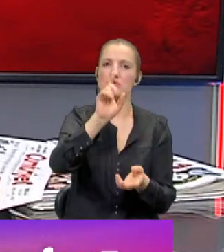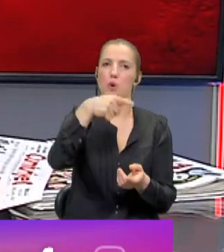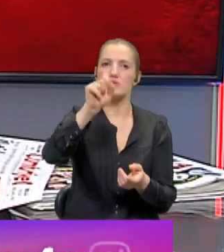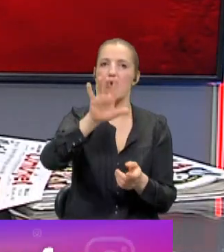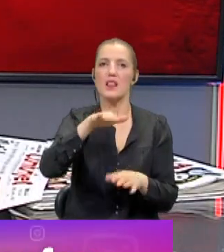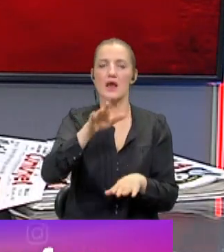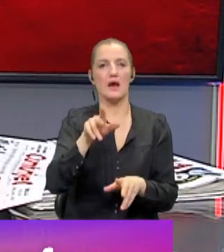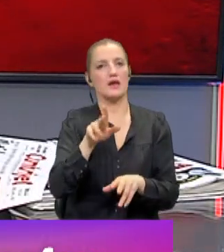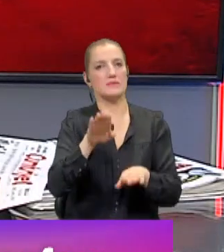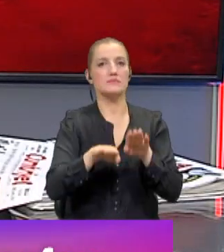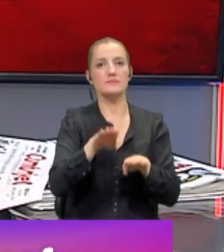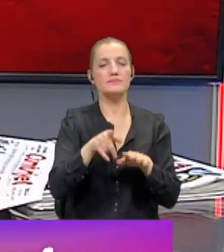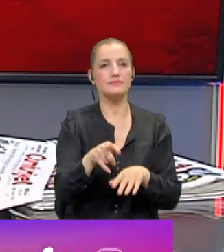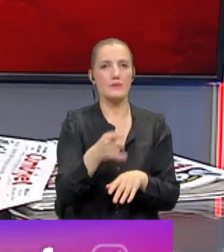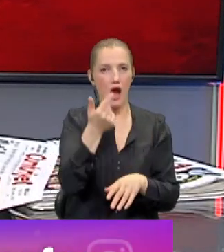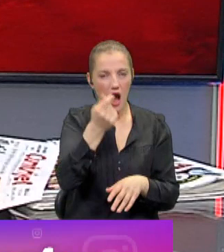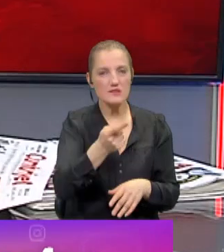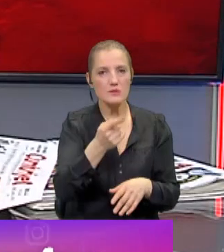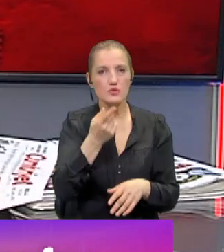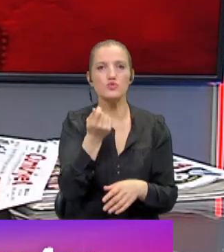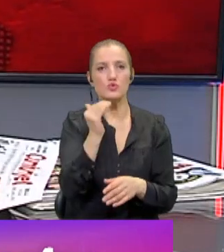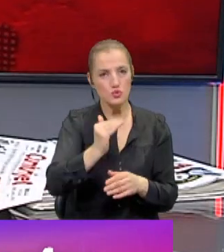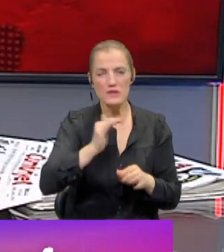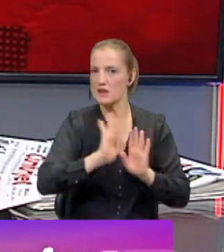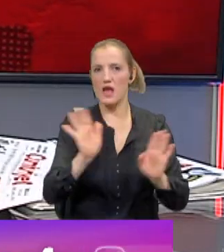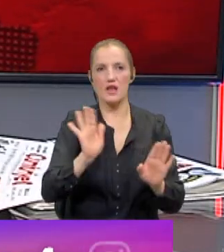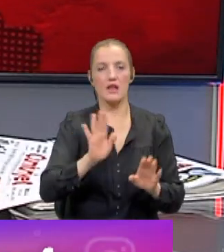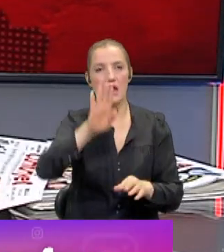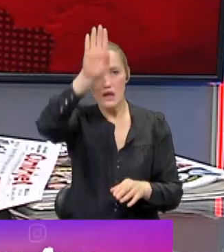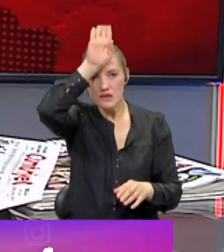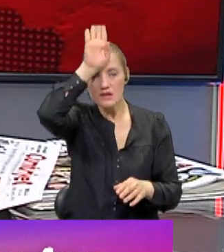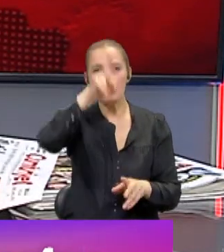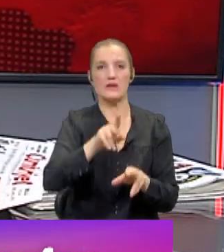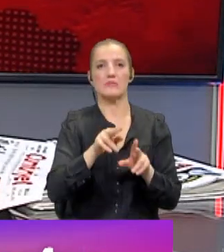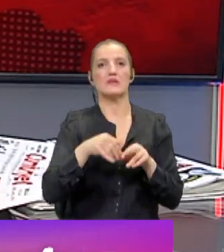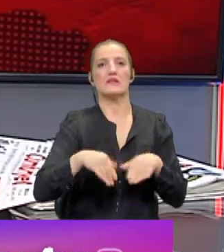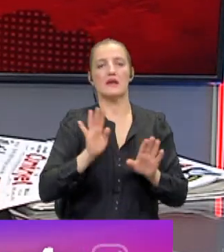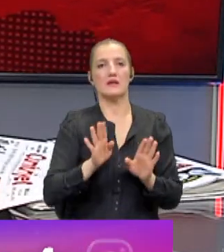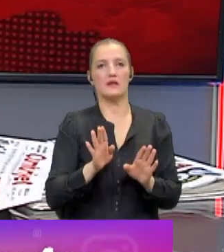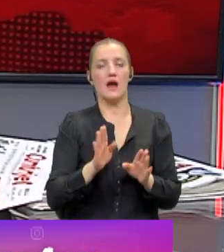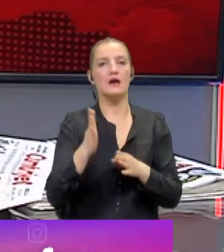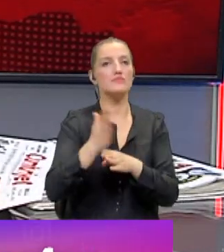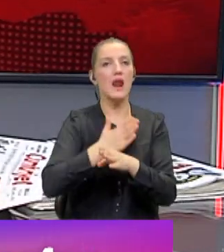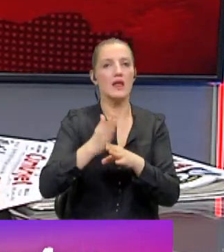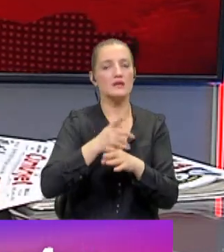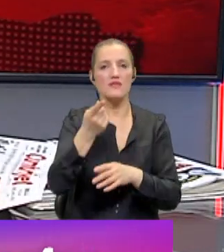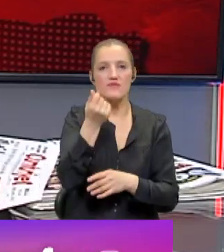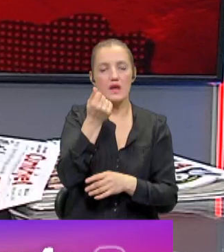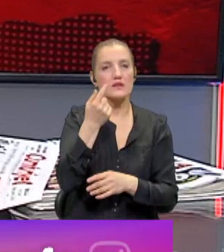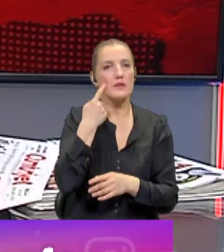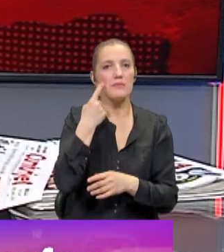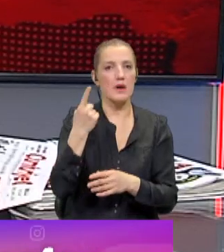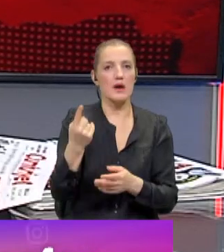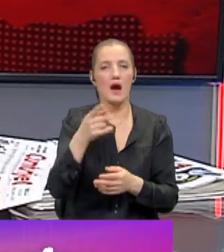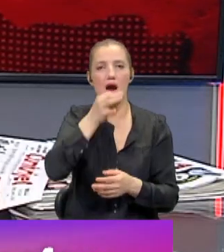lira seviyesinde az mı ucuz mu değil ama hani İstanbul'daki gibi de Değil marketlerdeki fiyatlara